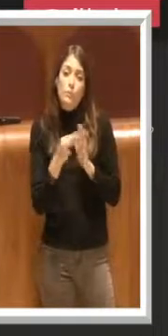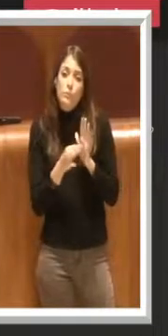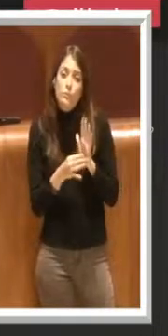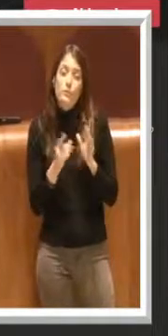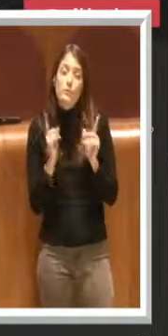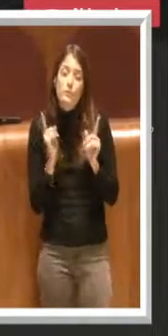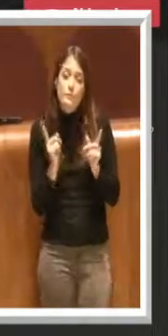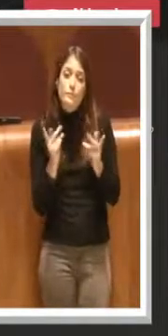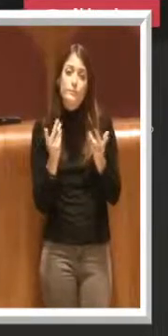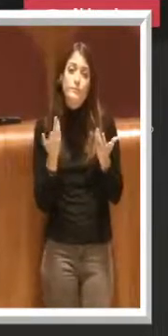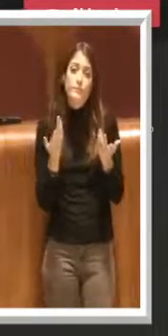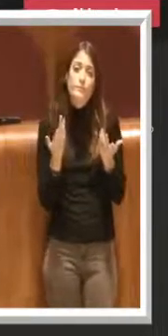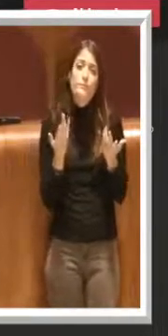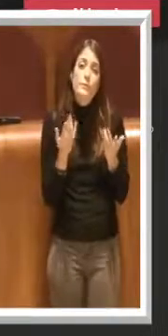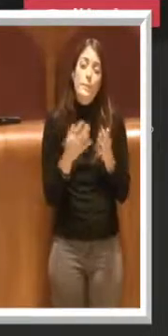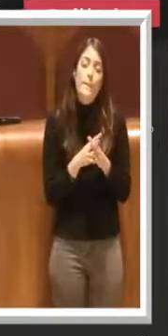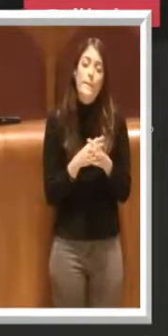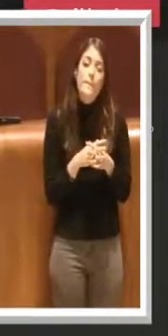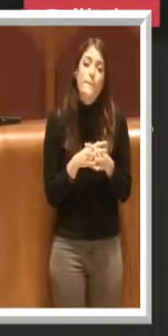sono stati,